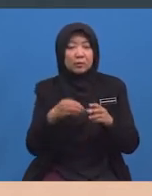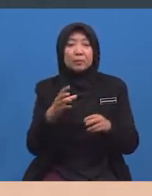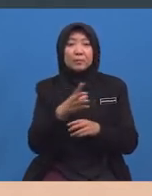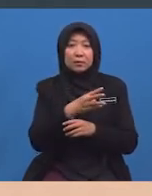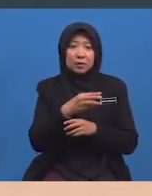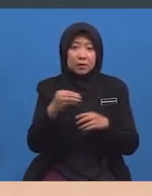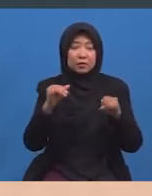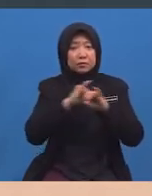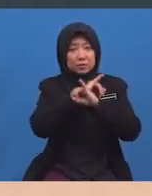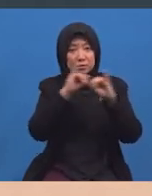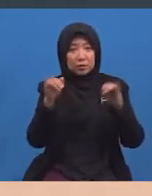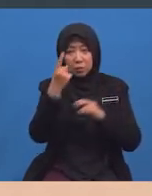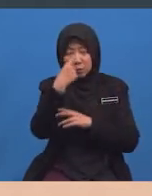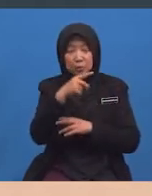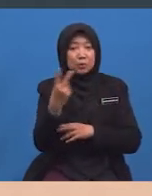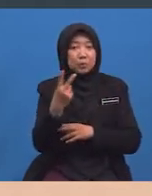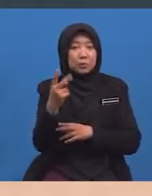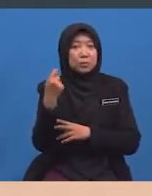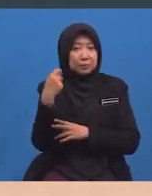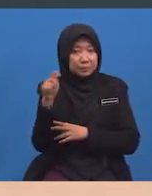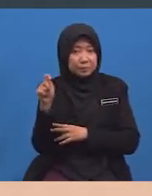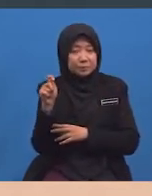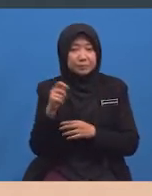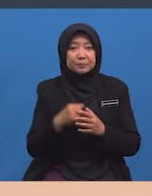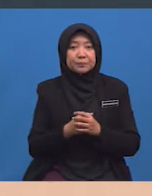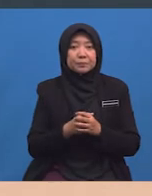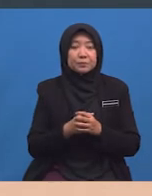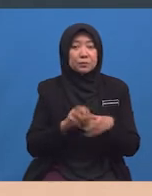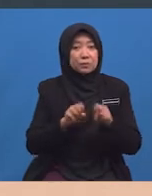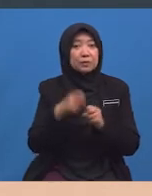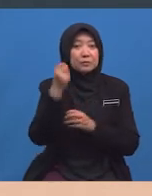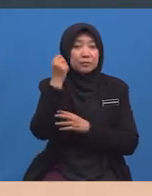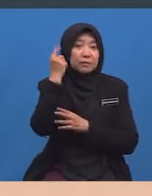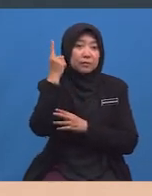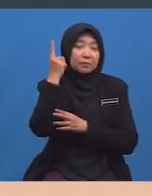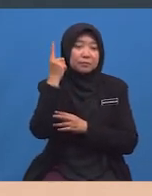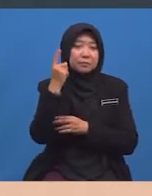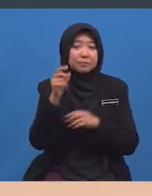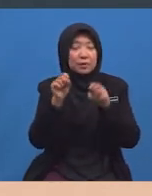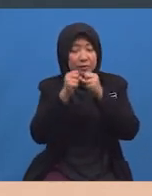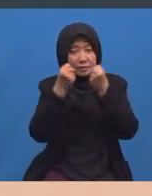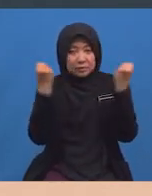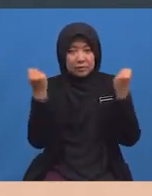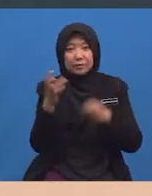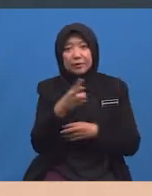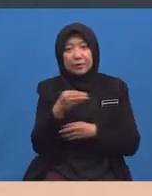jelas untuk kedua-dua teks bagi memahami tajuk sastra dan pembangunan.